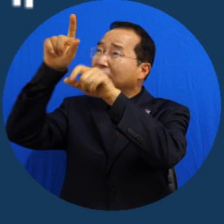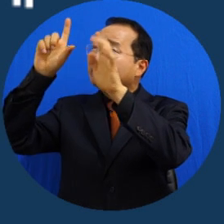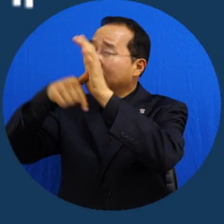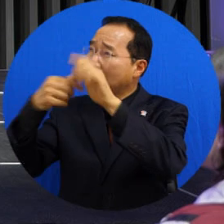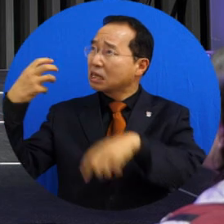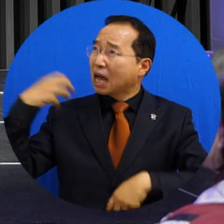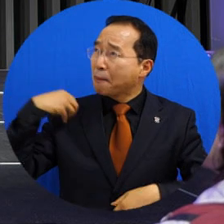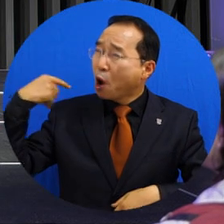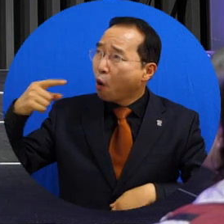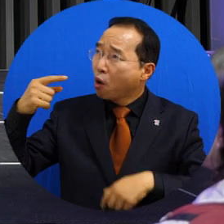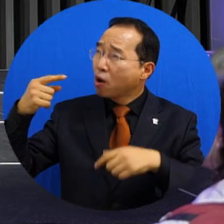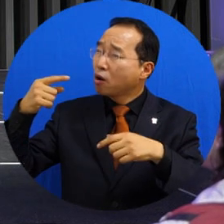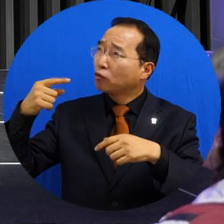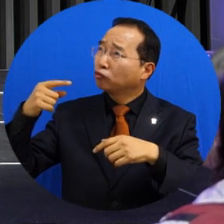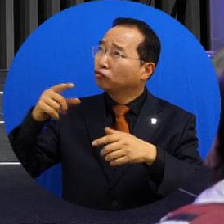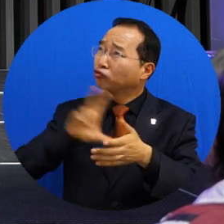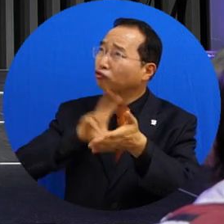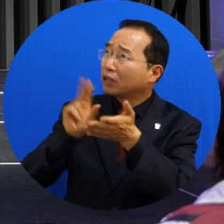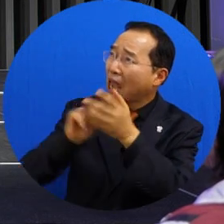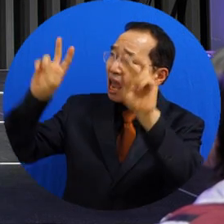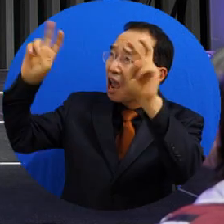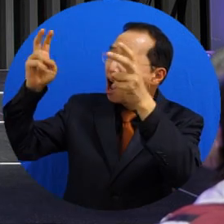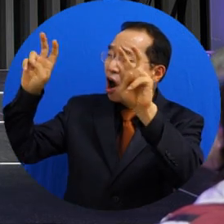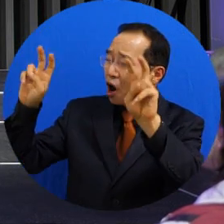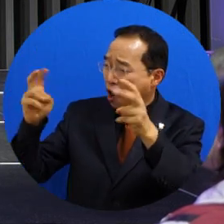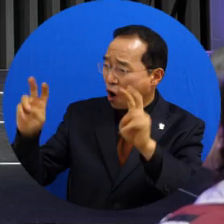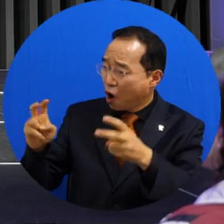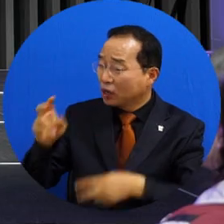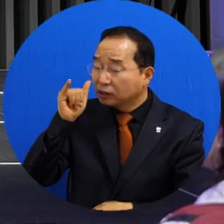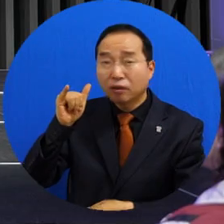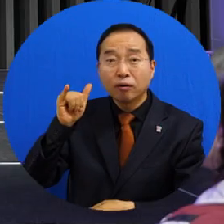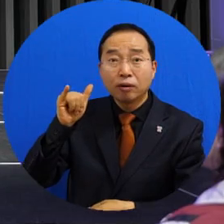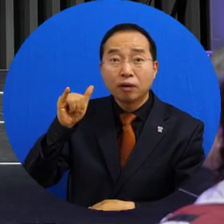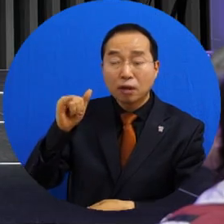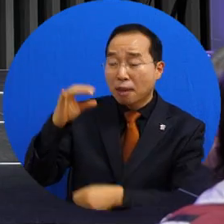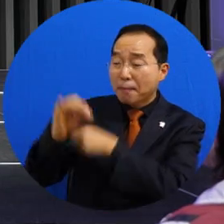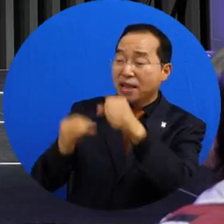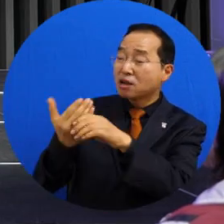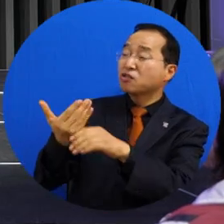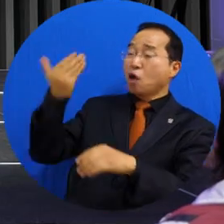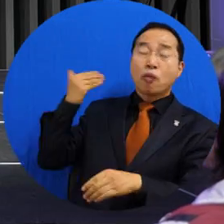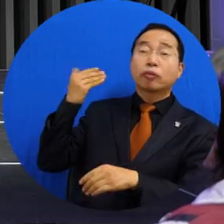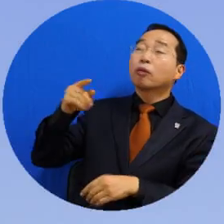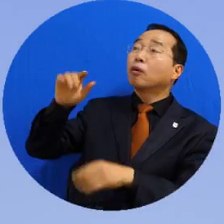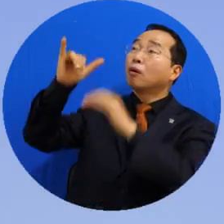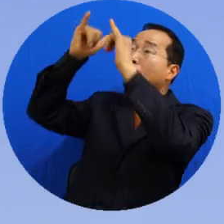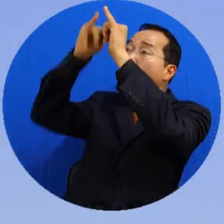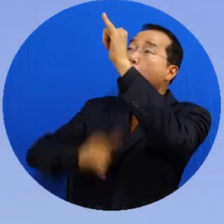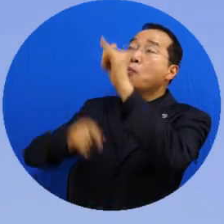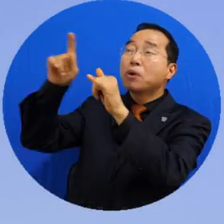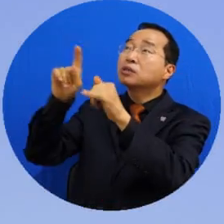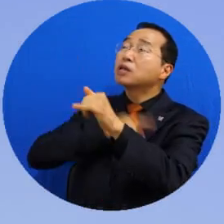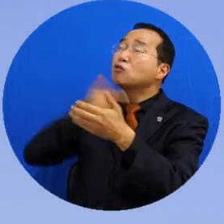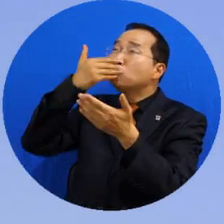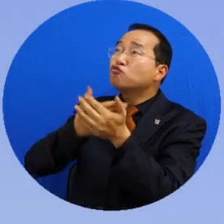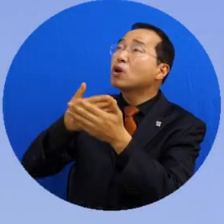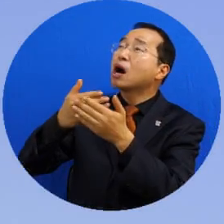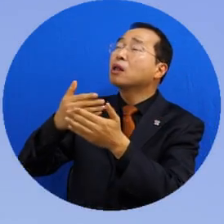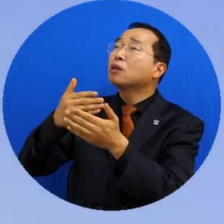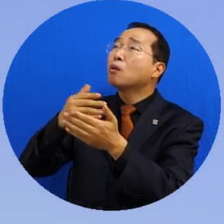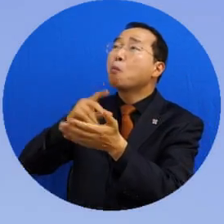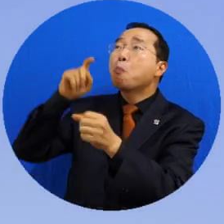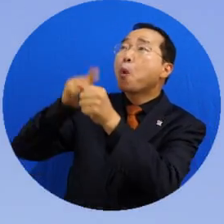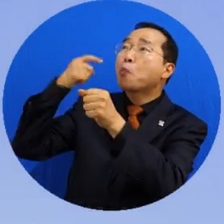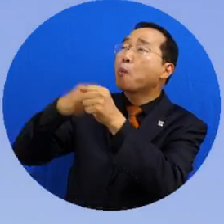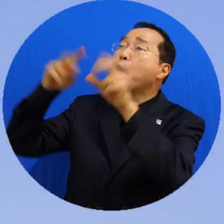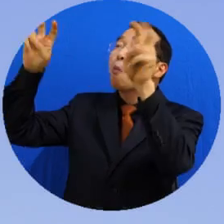사명. 100년 전에 우리의 시대의 사명은 뭐였을까요? 증조부 시대 때 조국 독립을 위해서 모든 사람들이